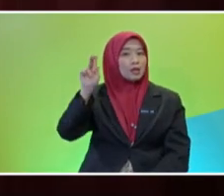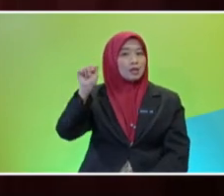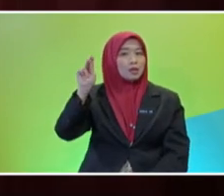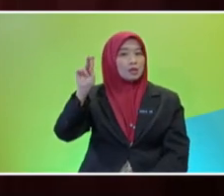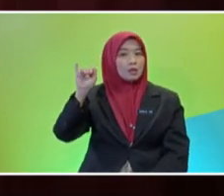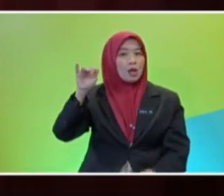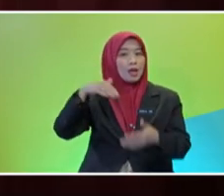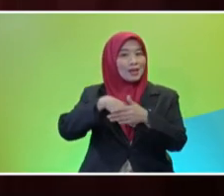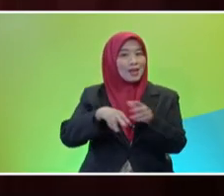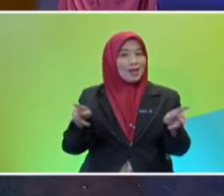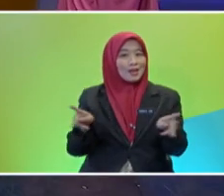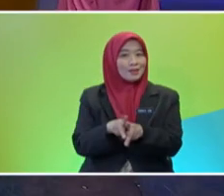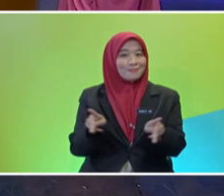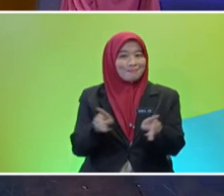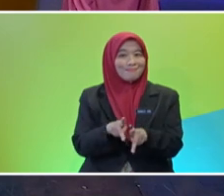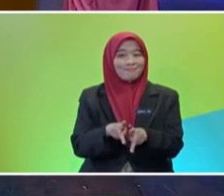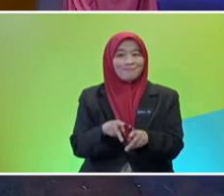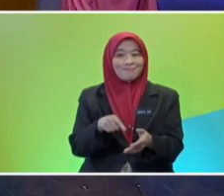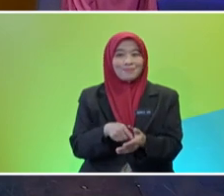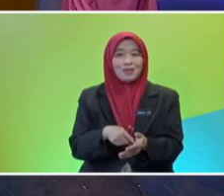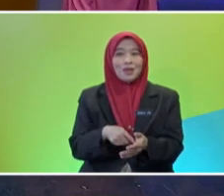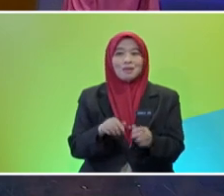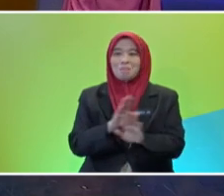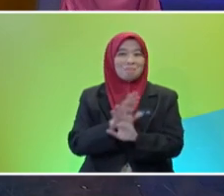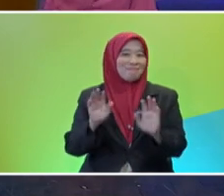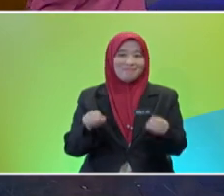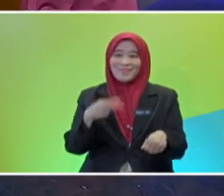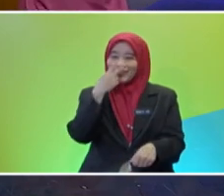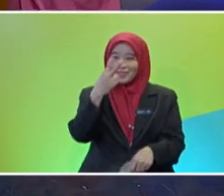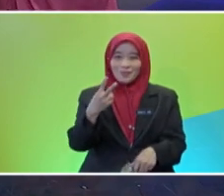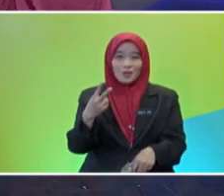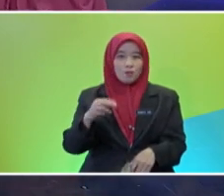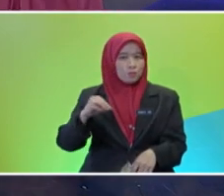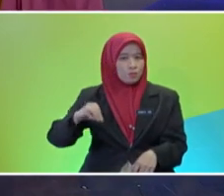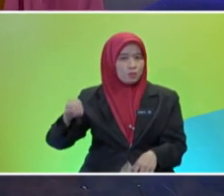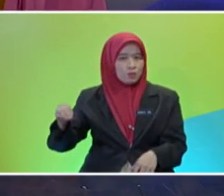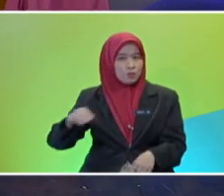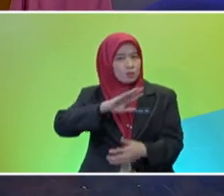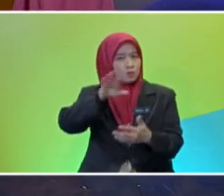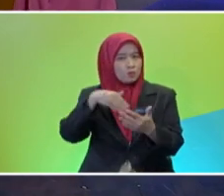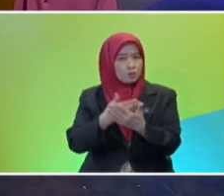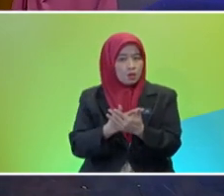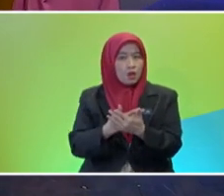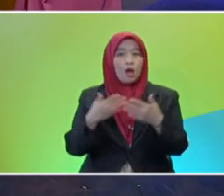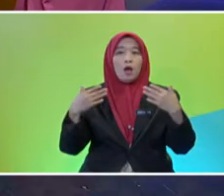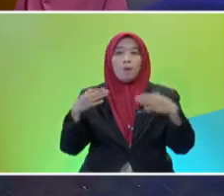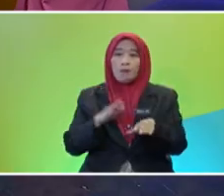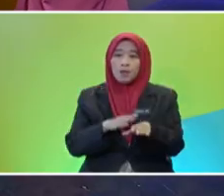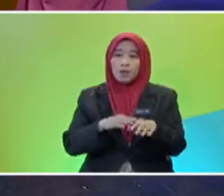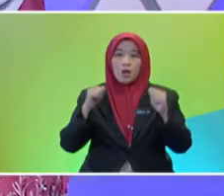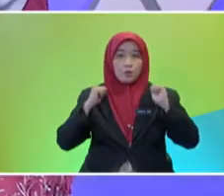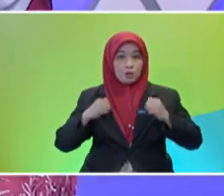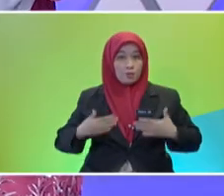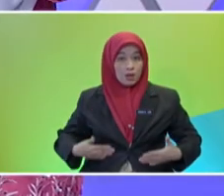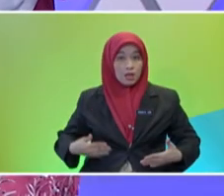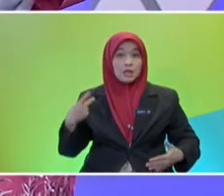dekat dalam kasut ni. Kita ada kaki. Tak boleh nampak. Irfan dan murid di luar sana, daripada anggota badan kita ni, kita